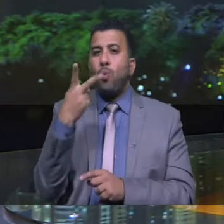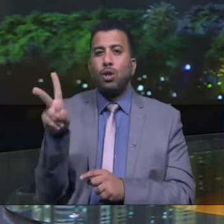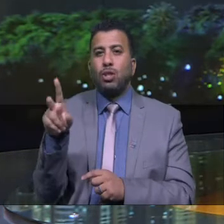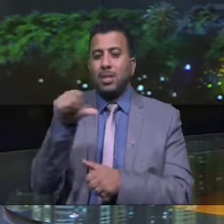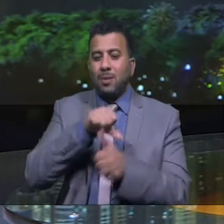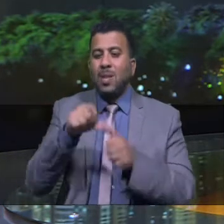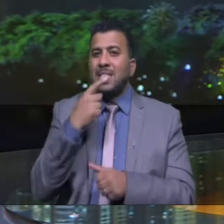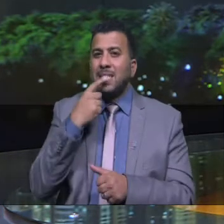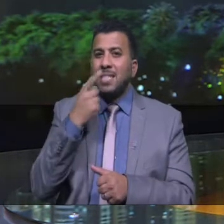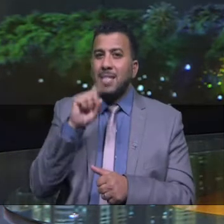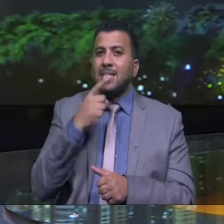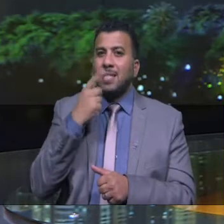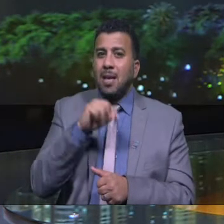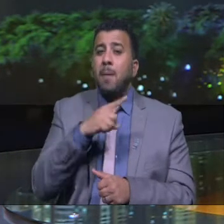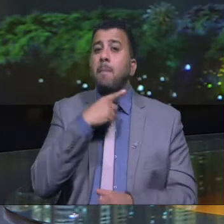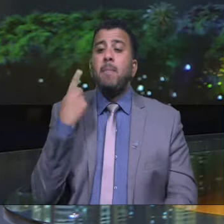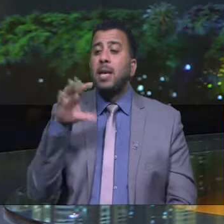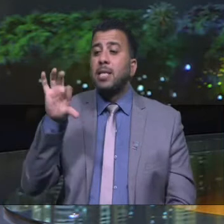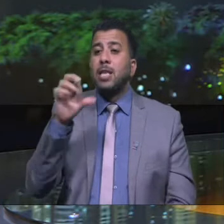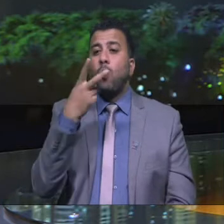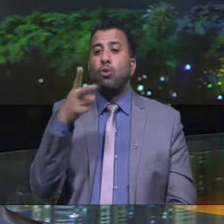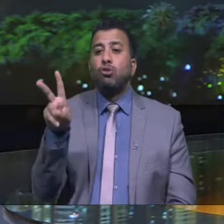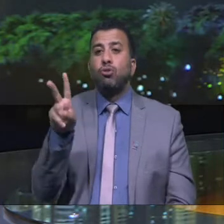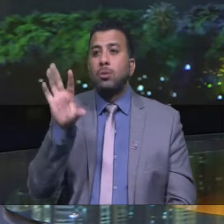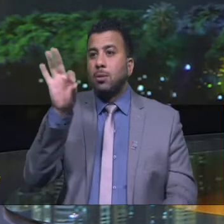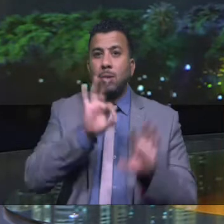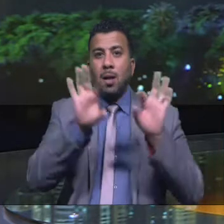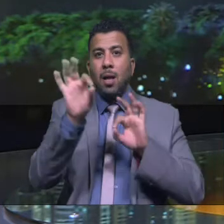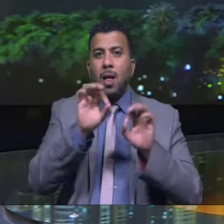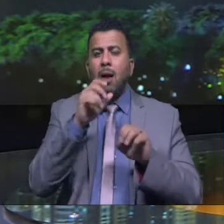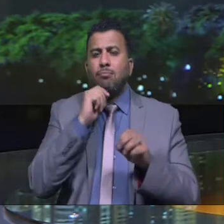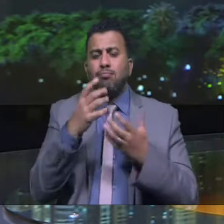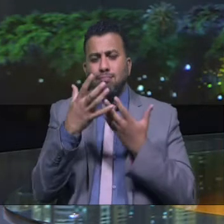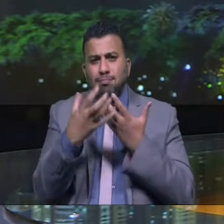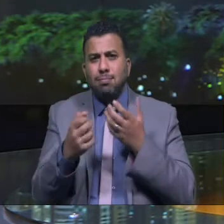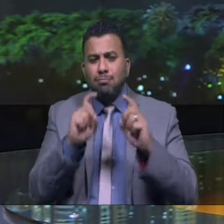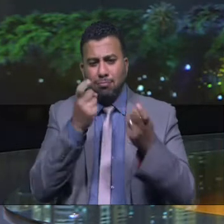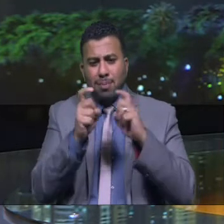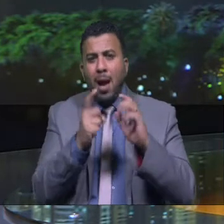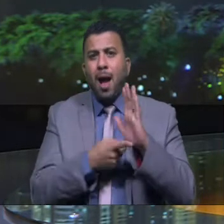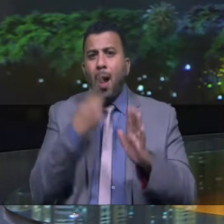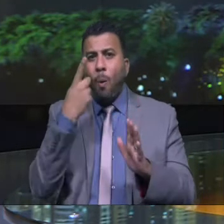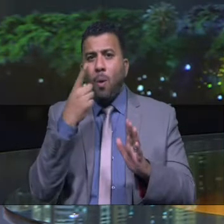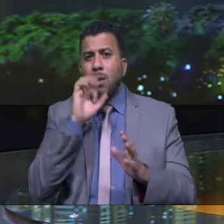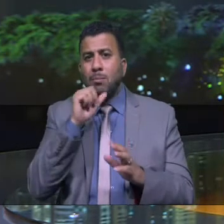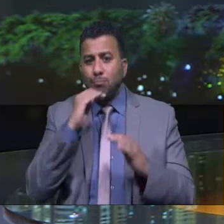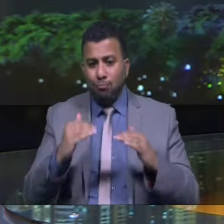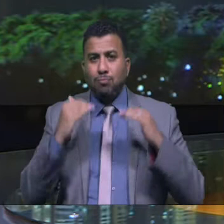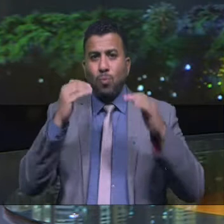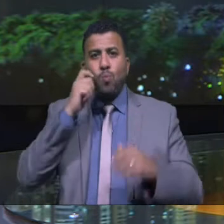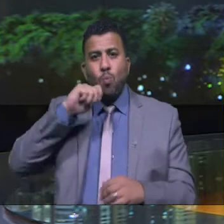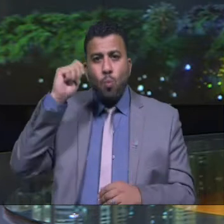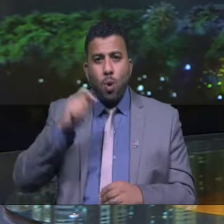21 بمشاركة 129 مترشحا من التصفيات التمهيدية الأولية من المتأهلين